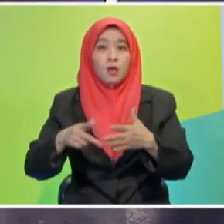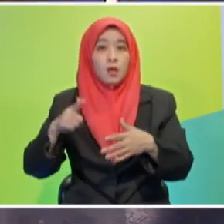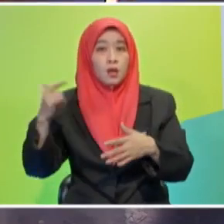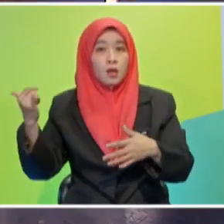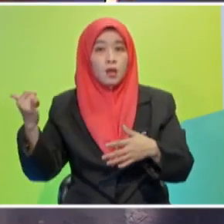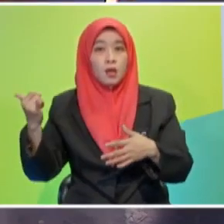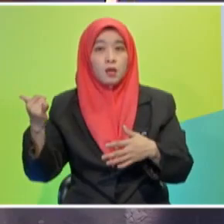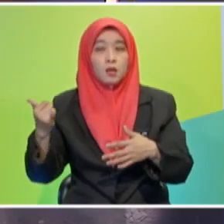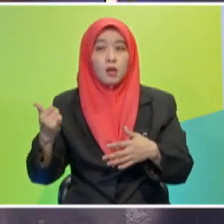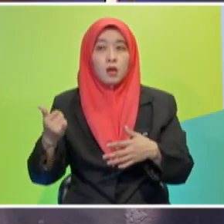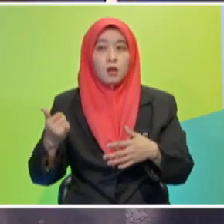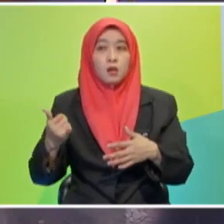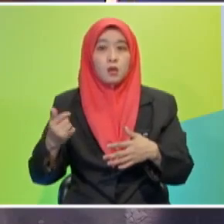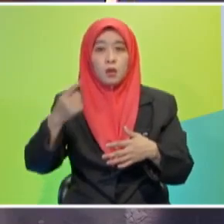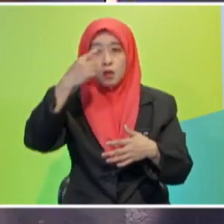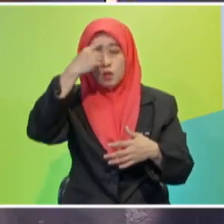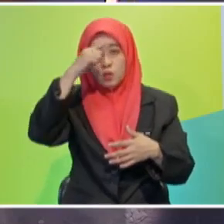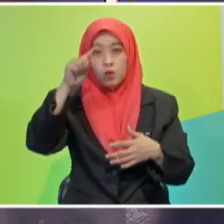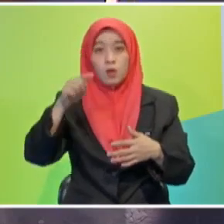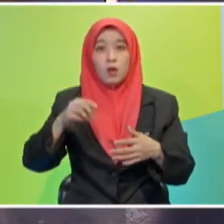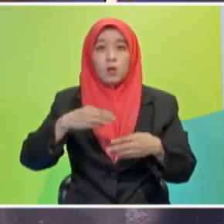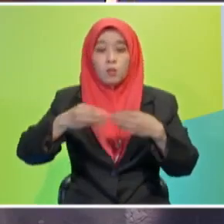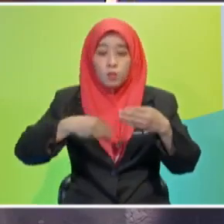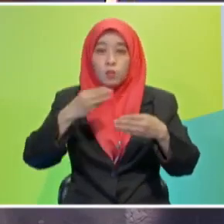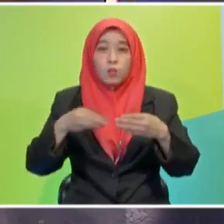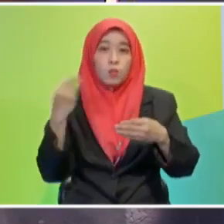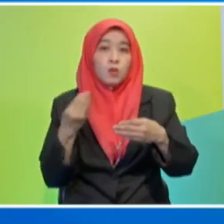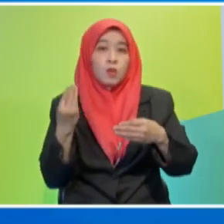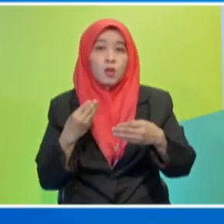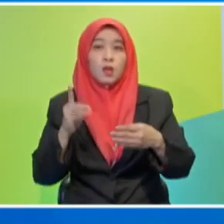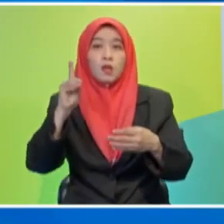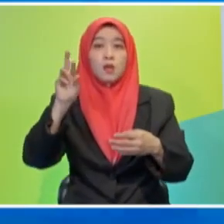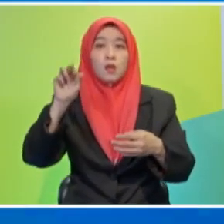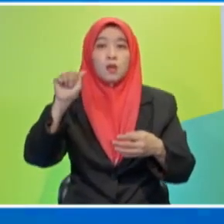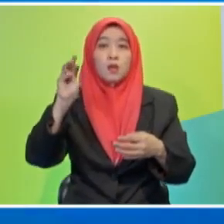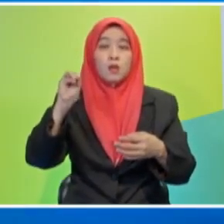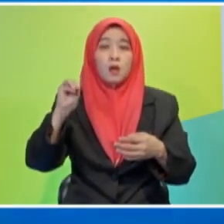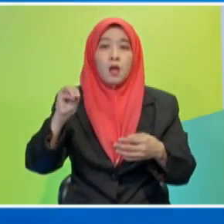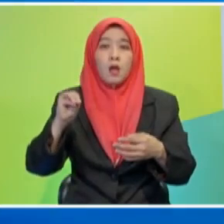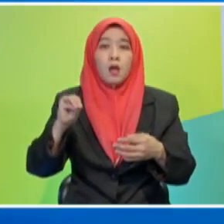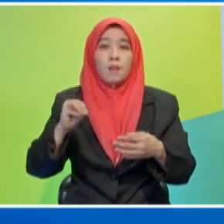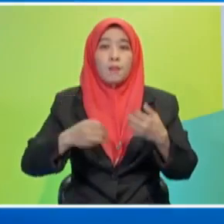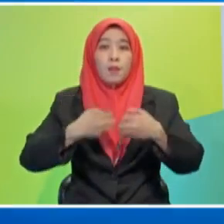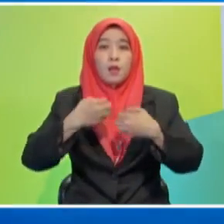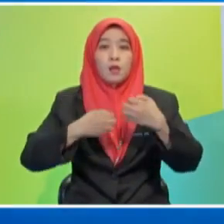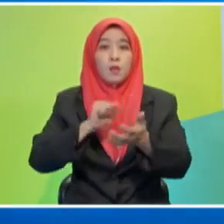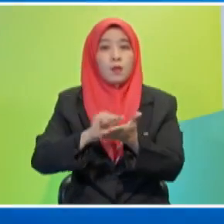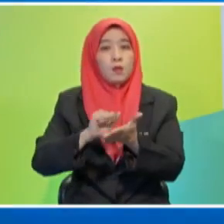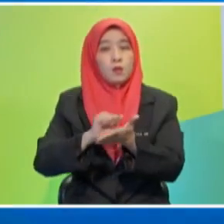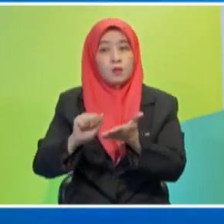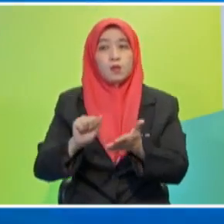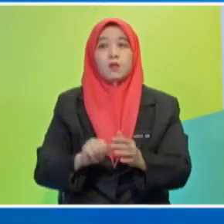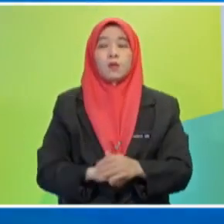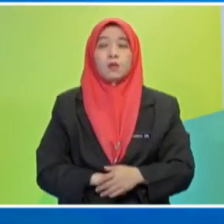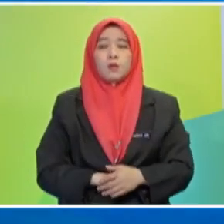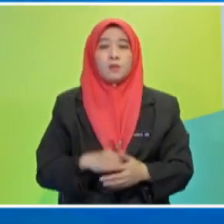memusingkan drum mesin basuh. Yes. Okey, motor akan dihubungkan dengan komponen mekanikal lain. Okey, jadi kat sini tadi cikgu ada